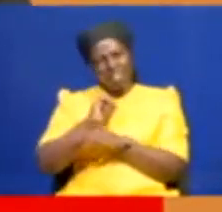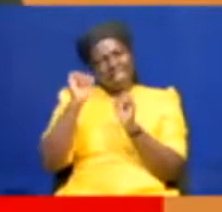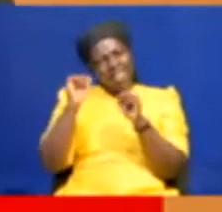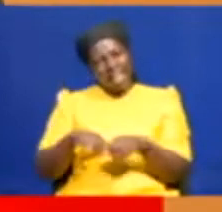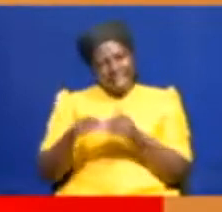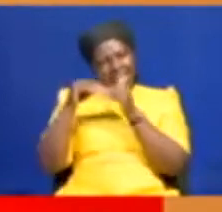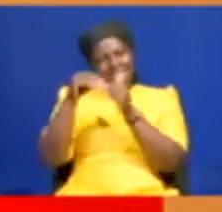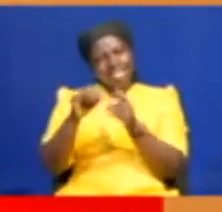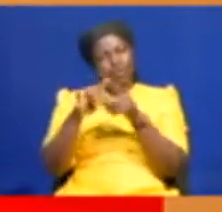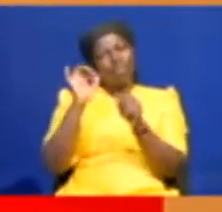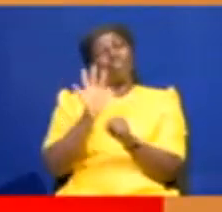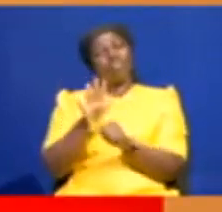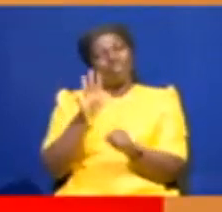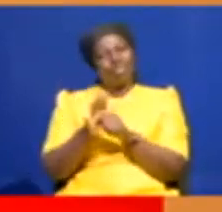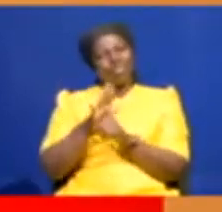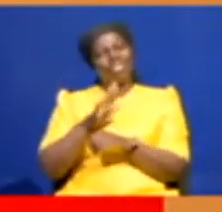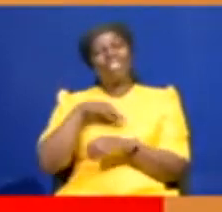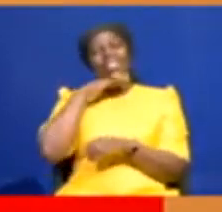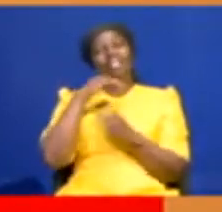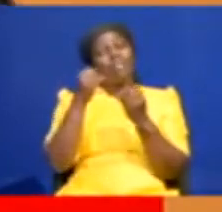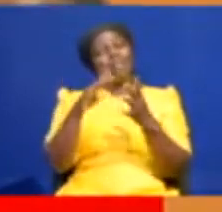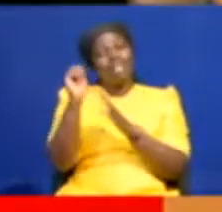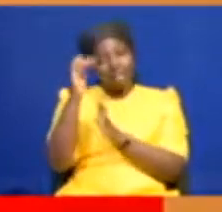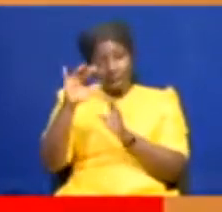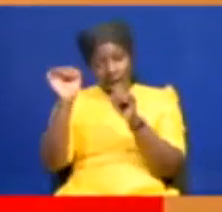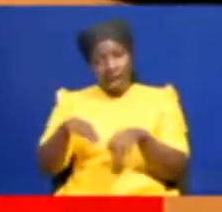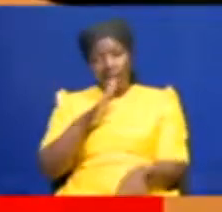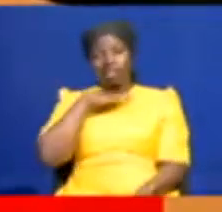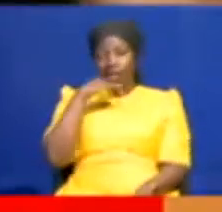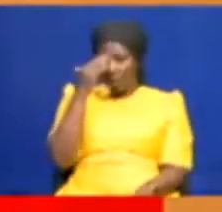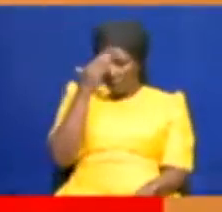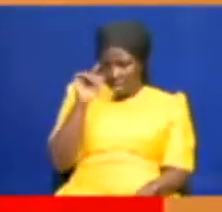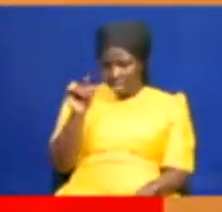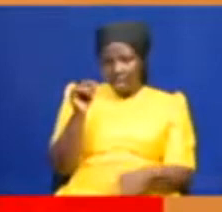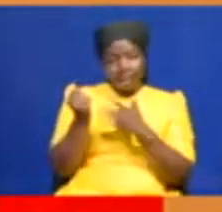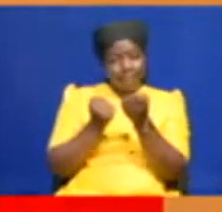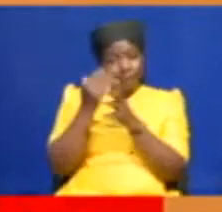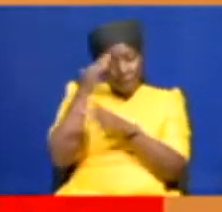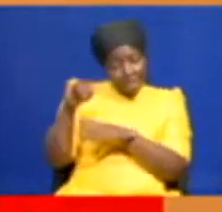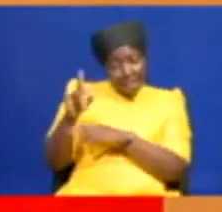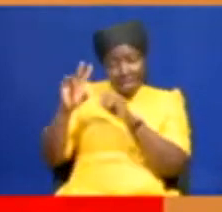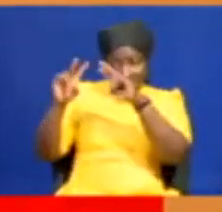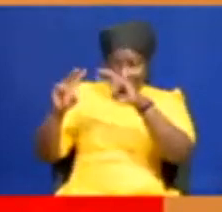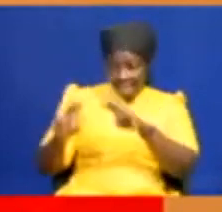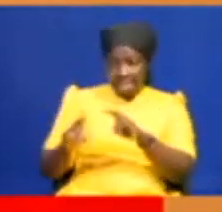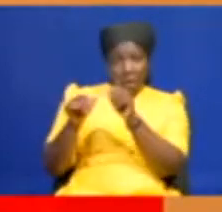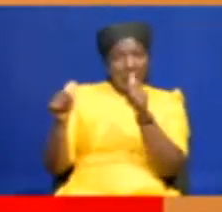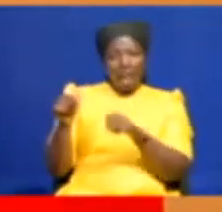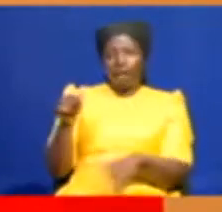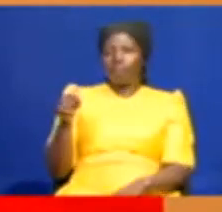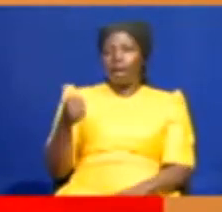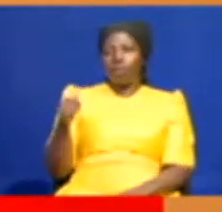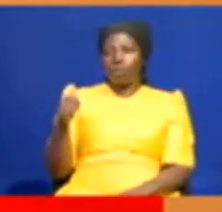mengi. Watu wa Kenya wengi wanaweza aga dunia kwa sababu ya lile gari, manake halijaangaliwa vizuri.